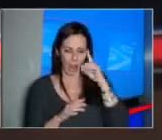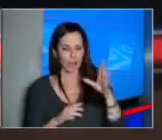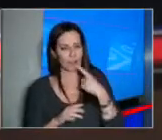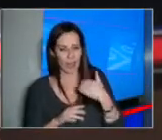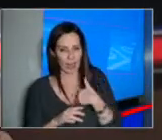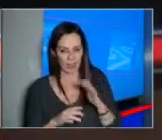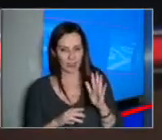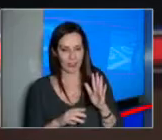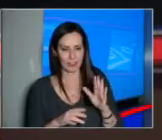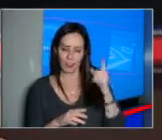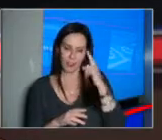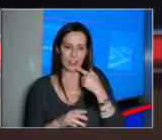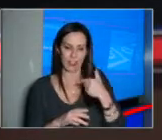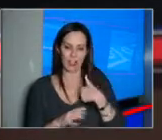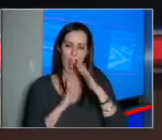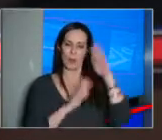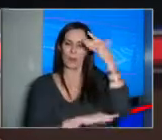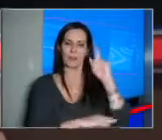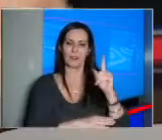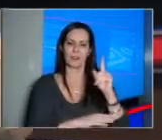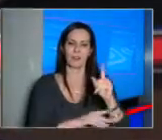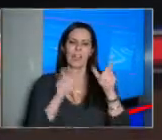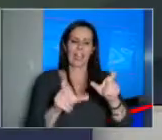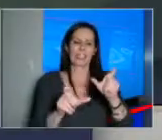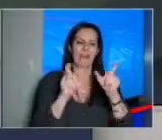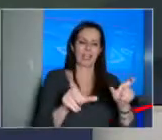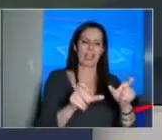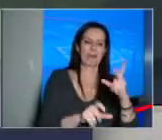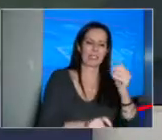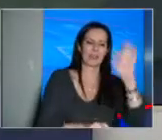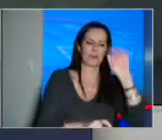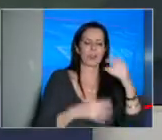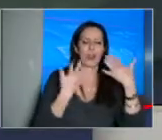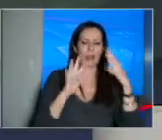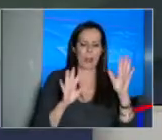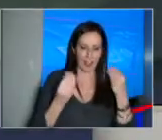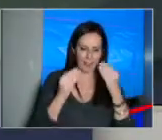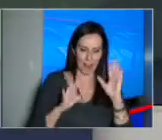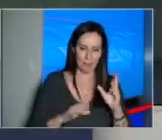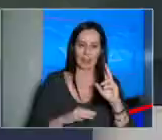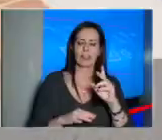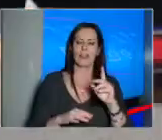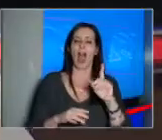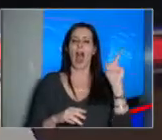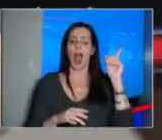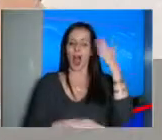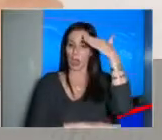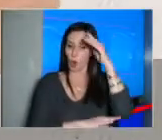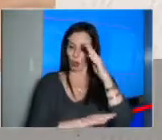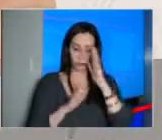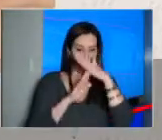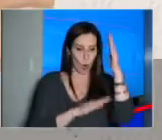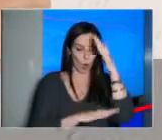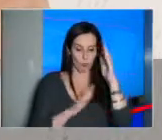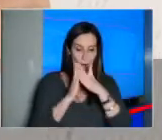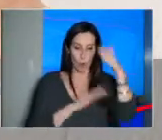מבט מסוימת. חשבתי שתגידי ארכיון המדינה, כל פעם נחסם לעוד 20 שנה כדי לא לספר את הסיפורים. אז ארכיון המדינה מצנזר, וארכיון המדינה כרגע